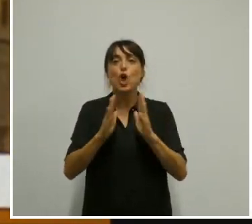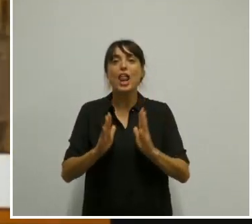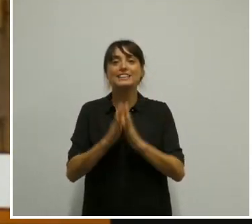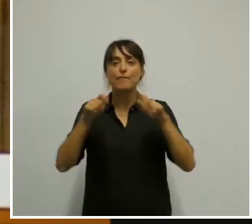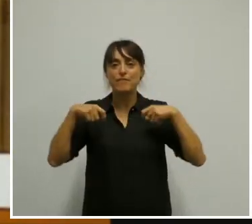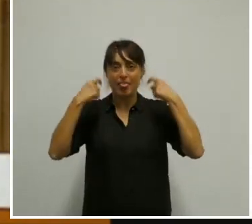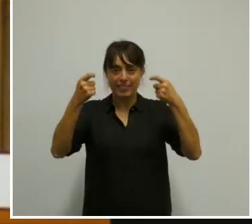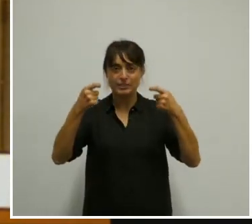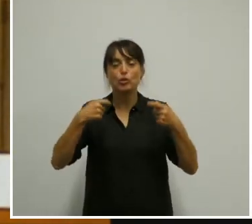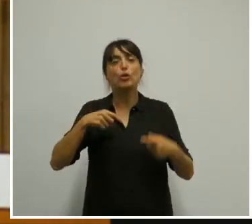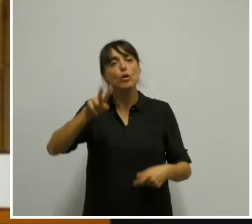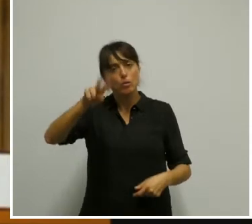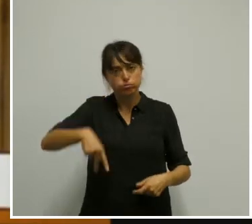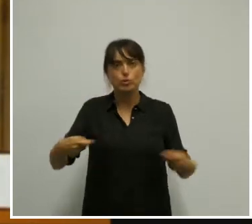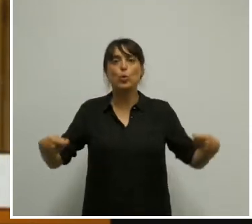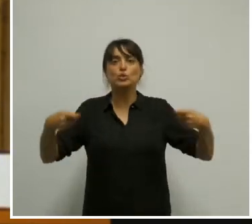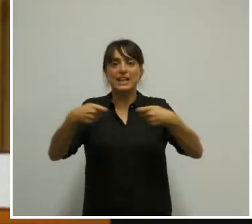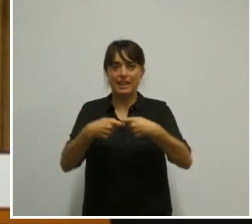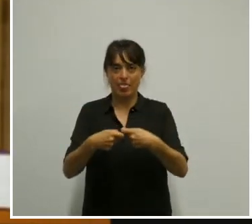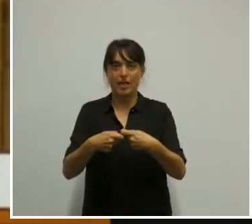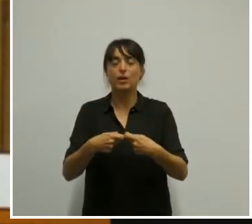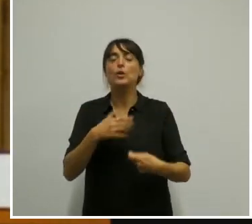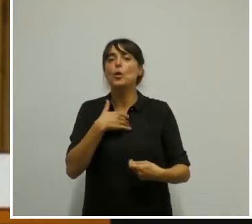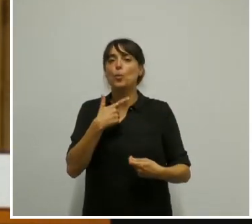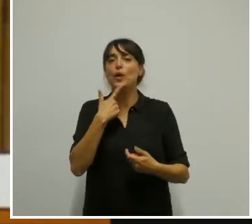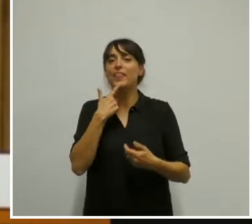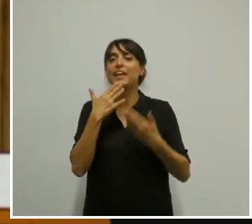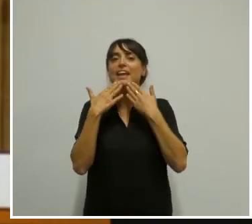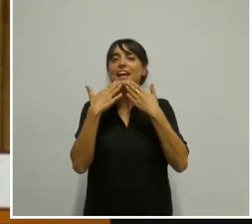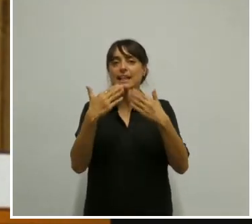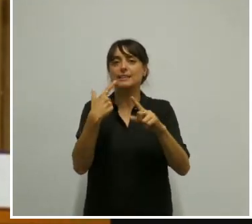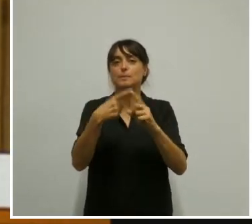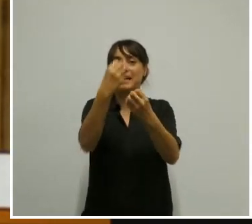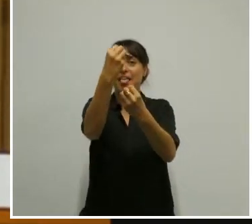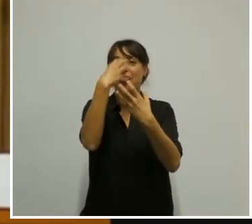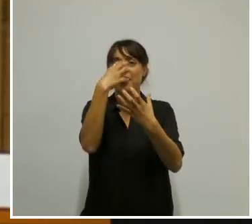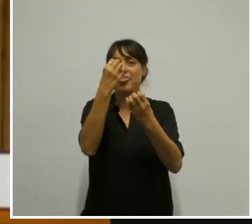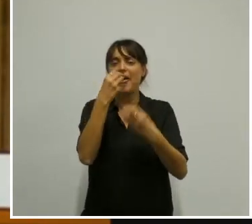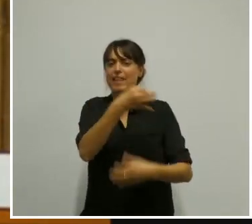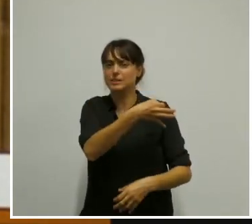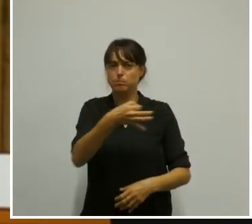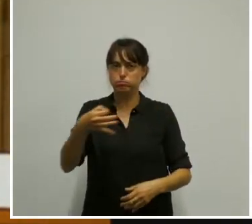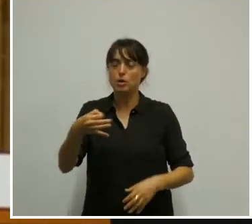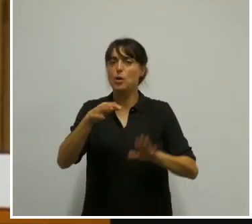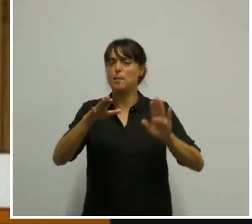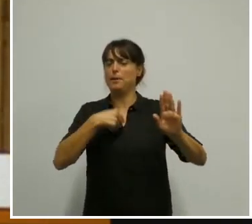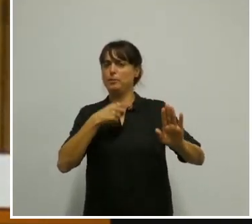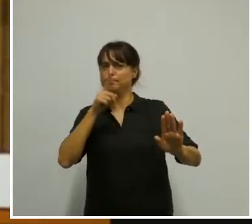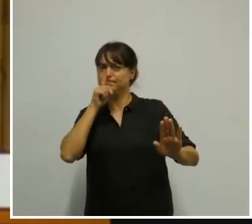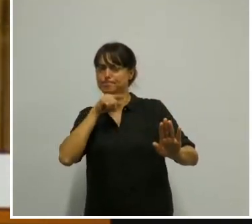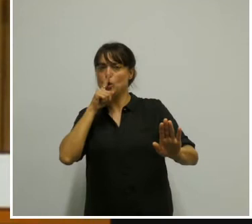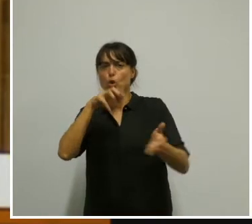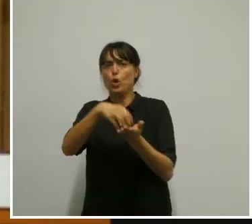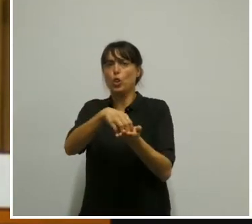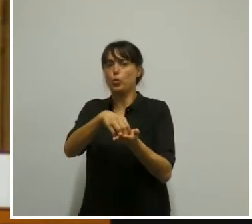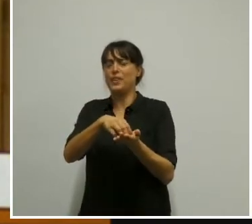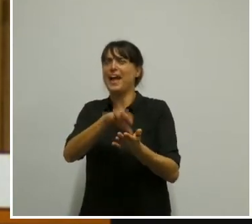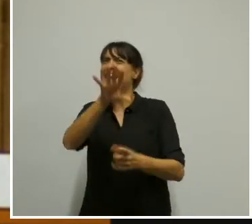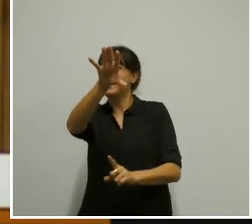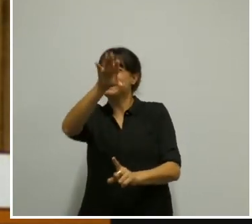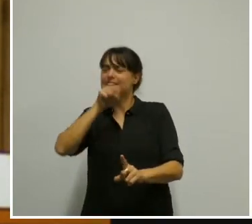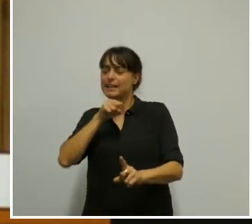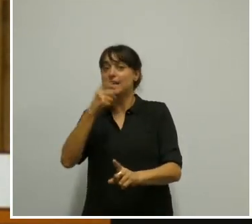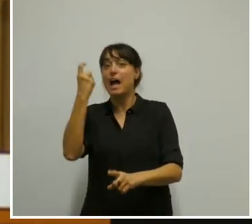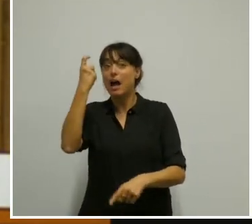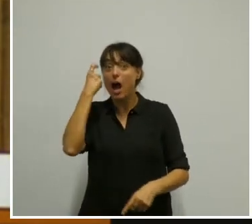és concertada, i voldria agrair les dades que heu presentat, estan molt ben presentades, i m'ha sorgit un dubte. Pel que he entès, han baixat